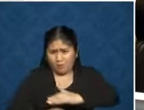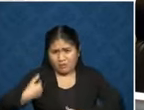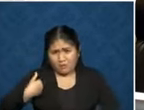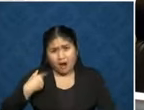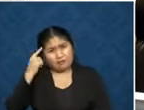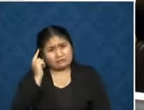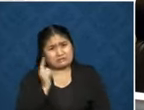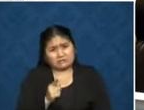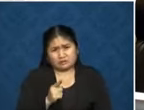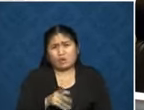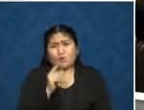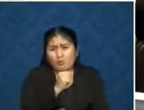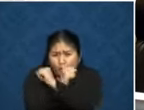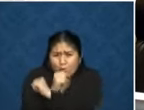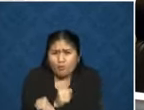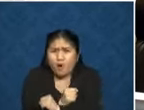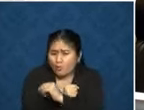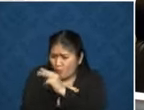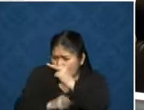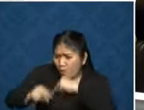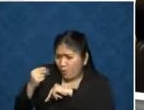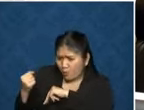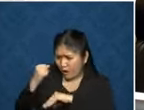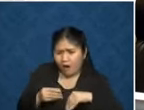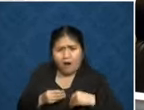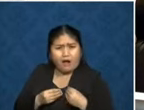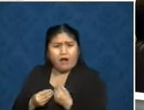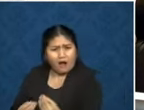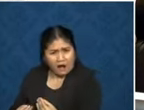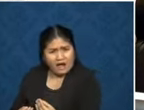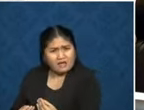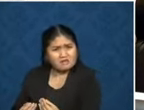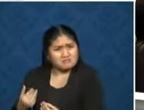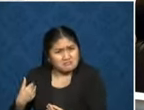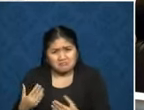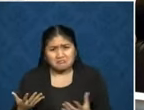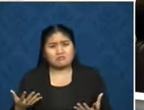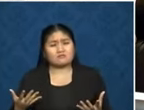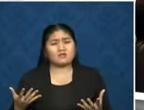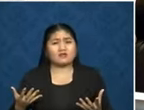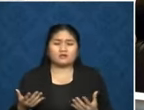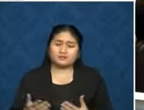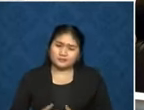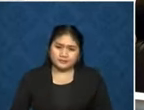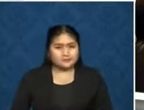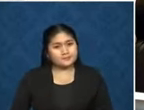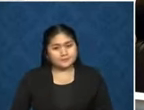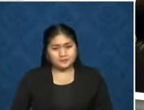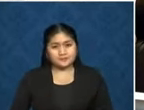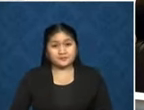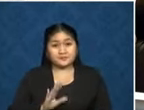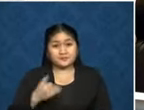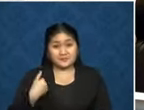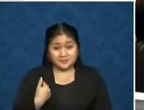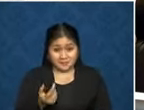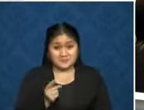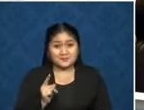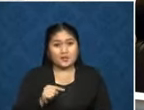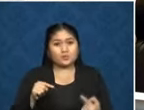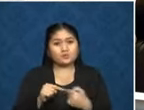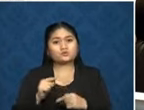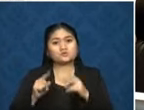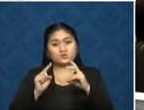ป้องและมอบความมั่นคงในทุกด้านให้พวกเขาหรือไม่ท่านประธานคะในเรื่